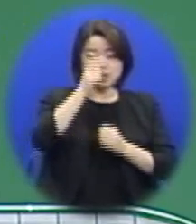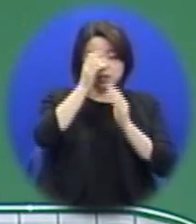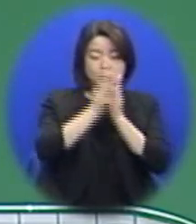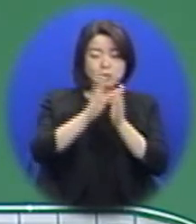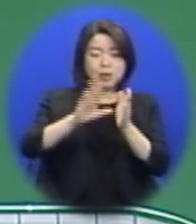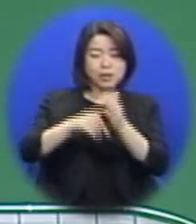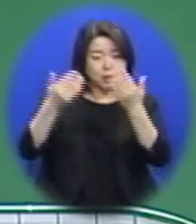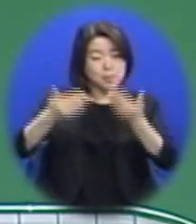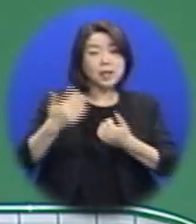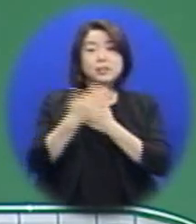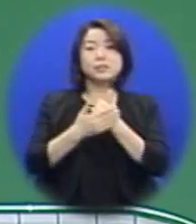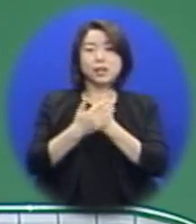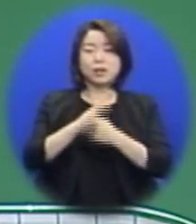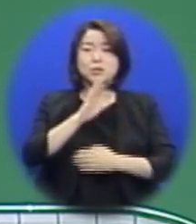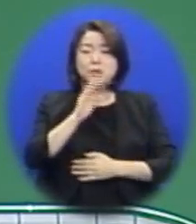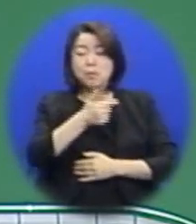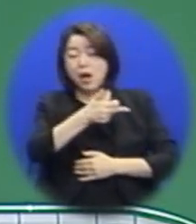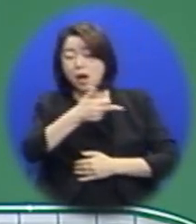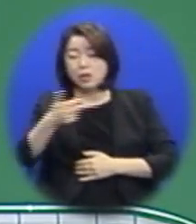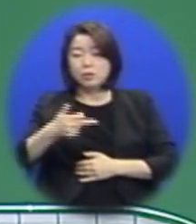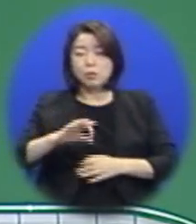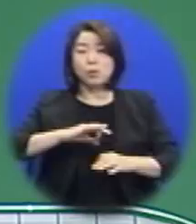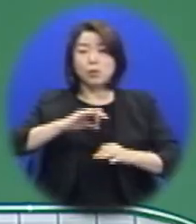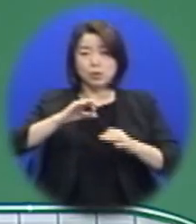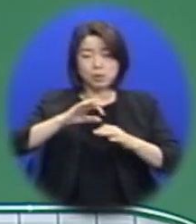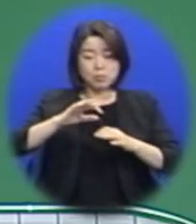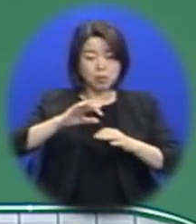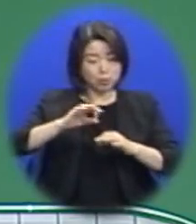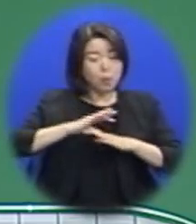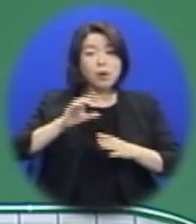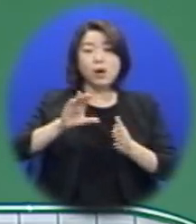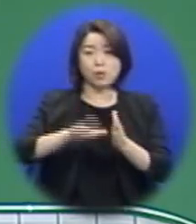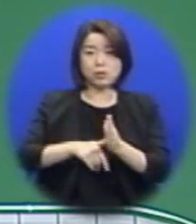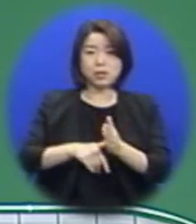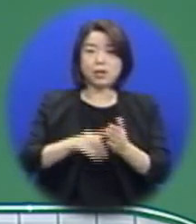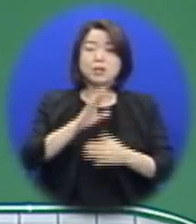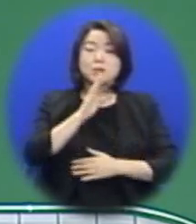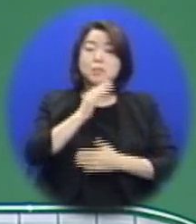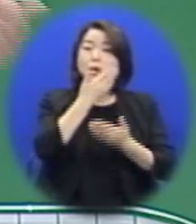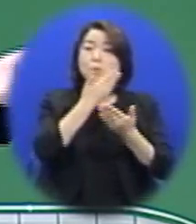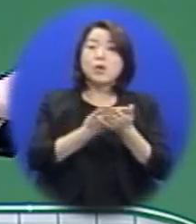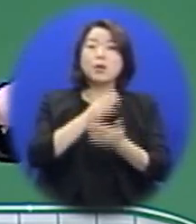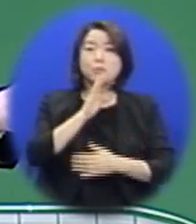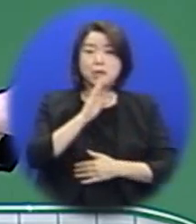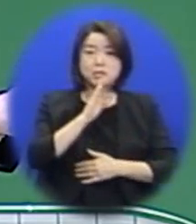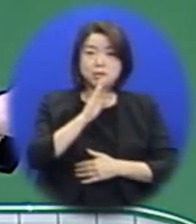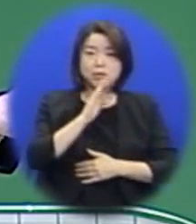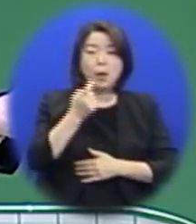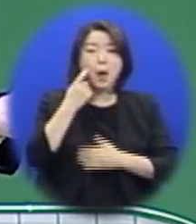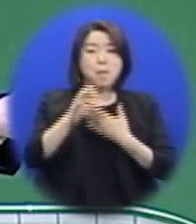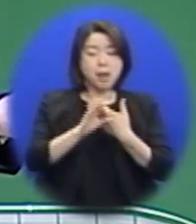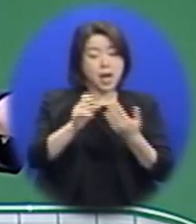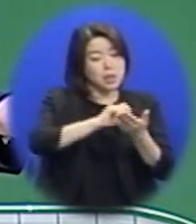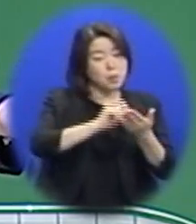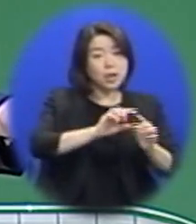기도하면서 받은 은혜가 정말 크고 놀라울 때 참 귀하지요. 그런데 만약에 기록하지